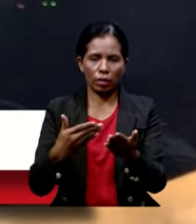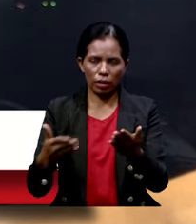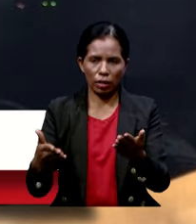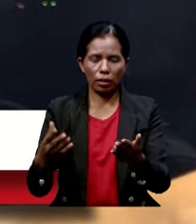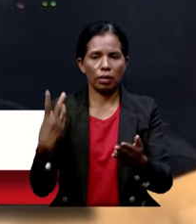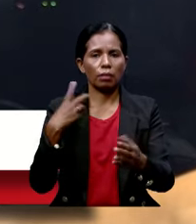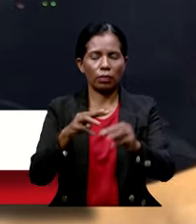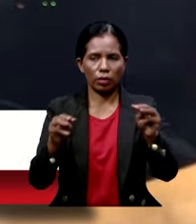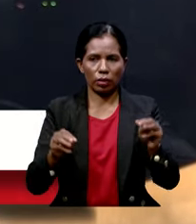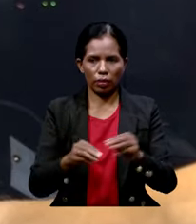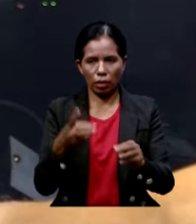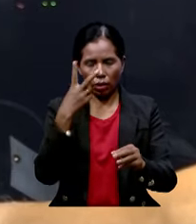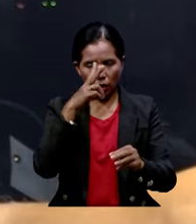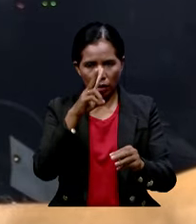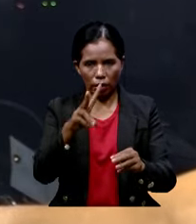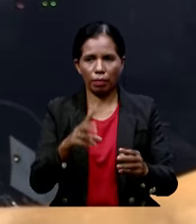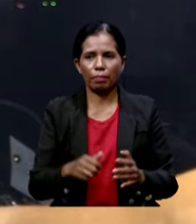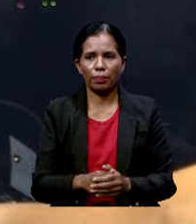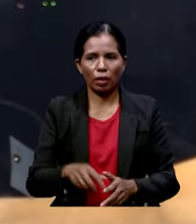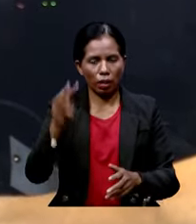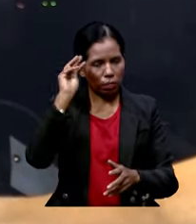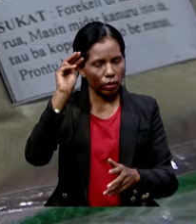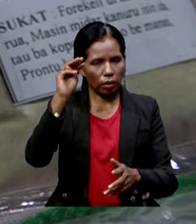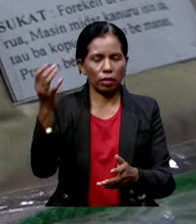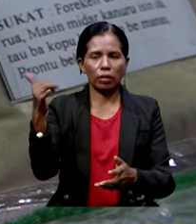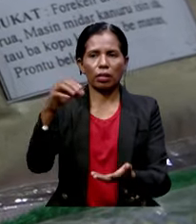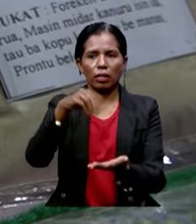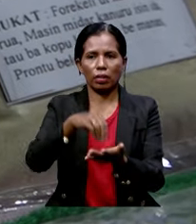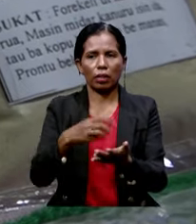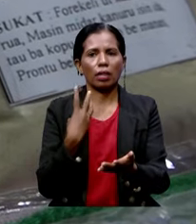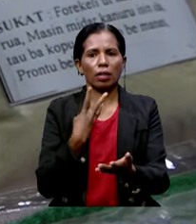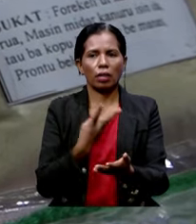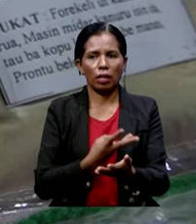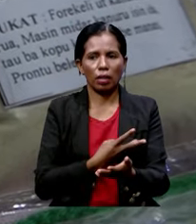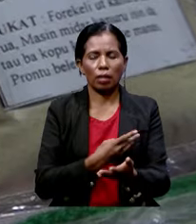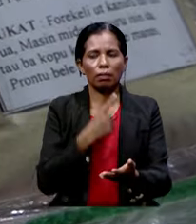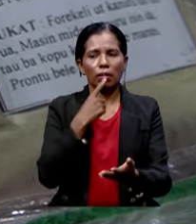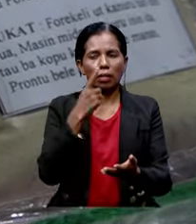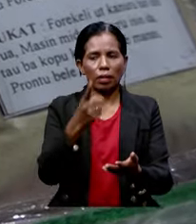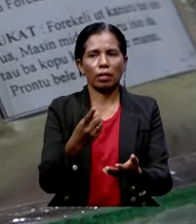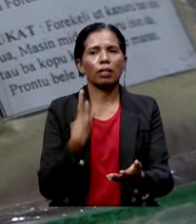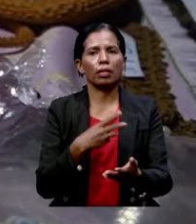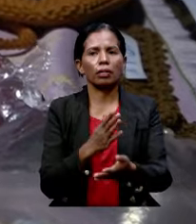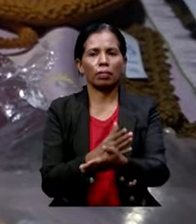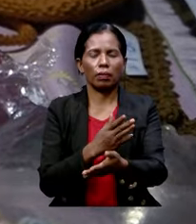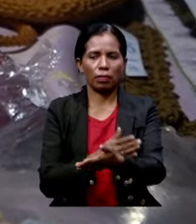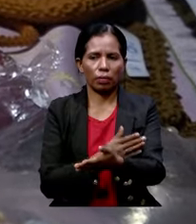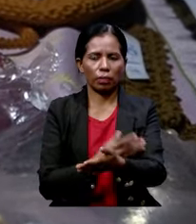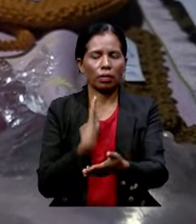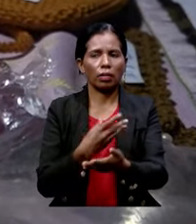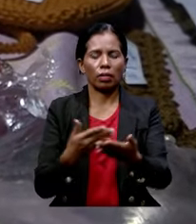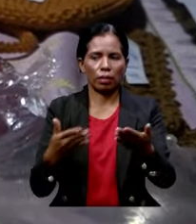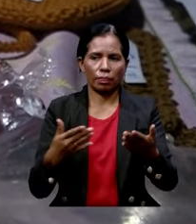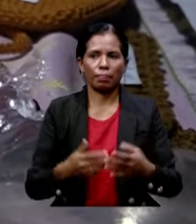vila faliba, a regulamento nebe mat, ministério será tau. Bebe karik ba ami, ami rekomenda para tu nih tebele produk promovi tanya produk